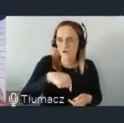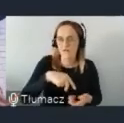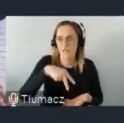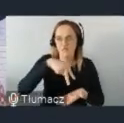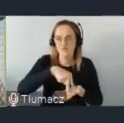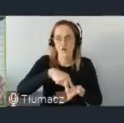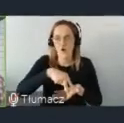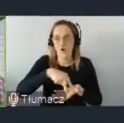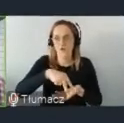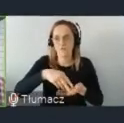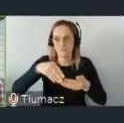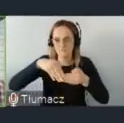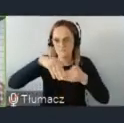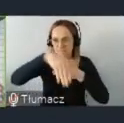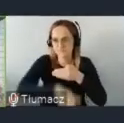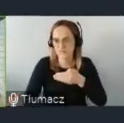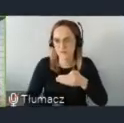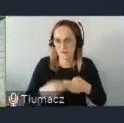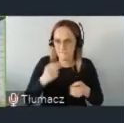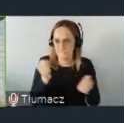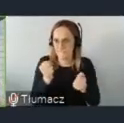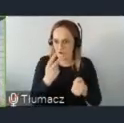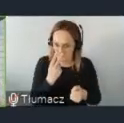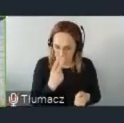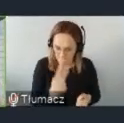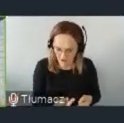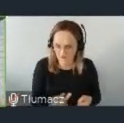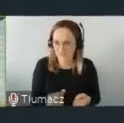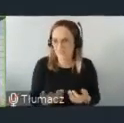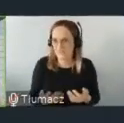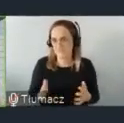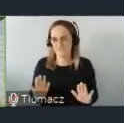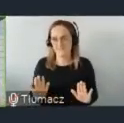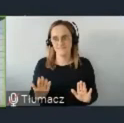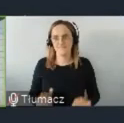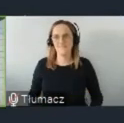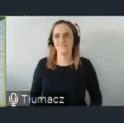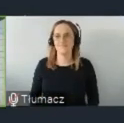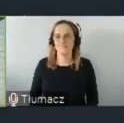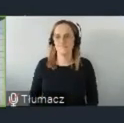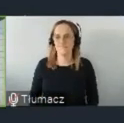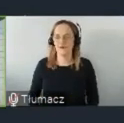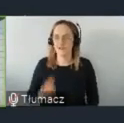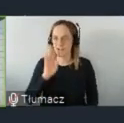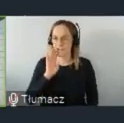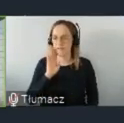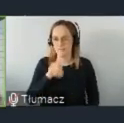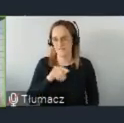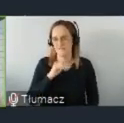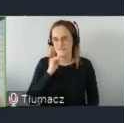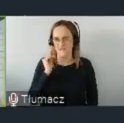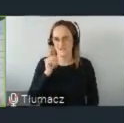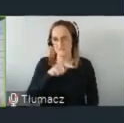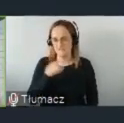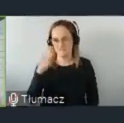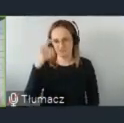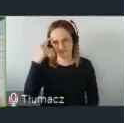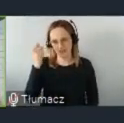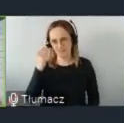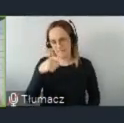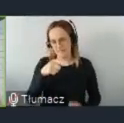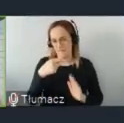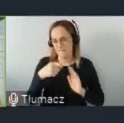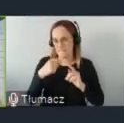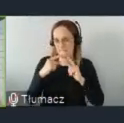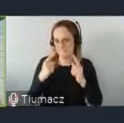nad wysoką przepaścią, to boimy się tam podejść. I chyba tyle. Zapamiętajcie tą bajkę. Ona